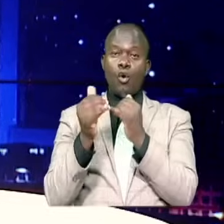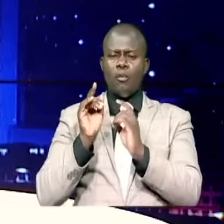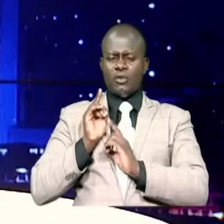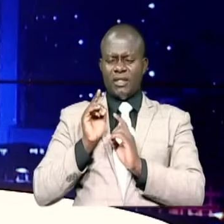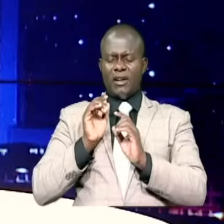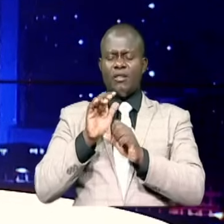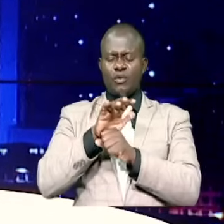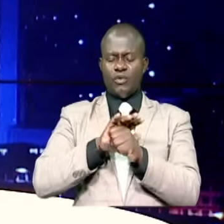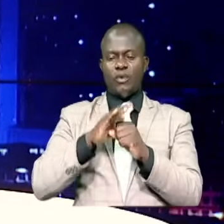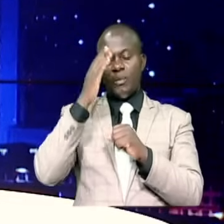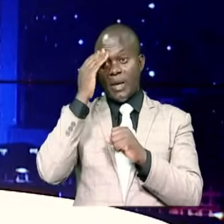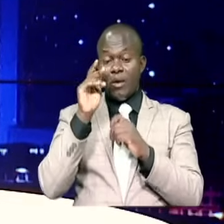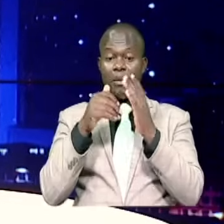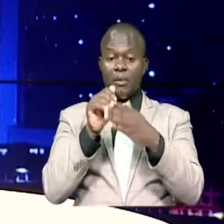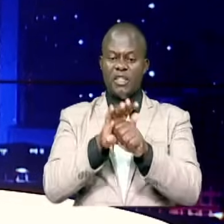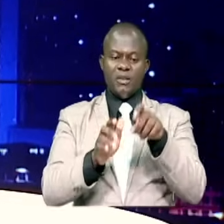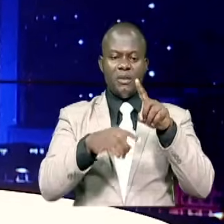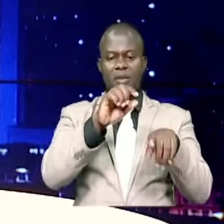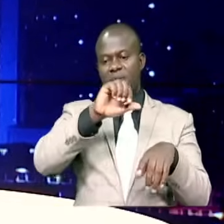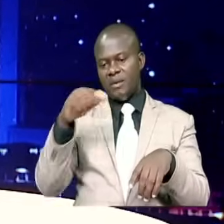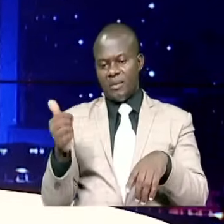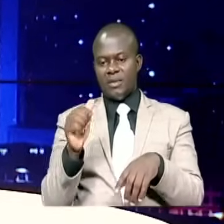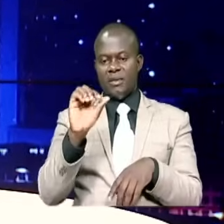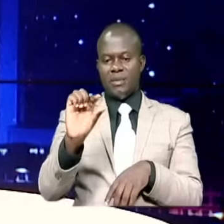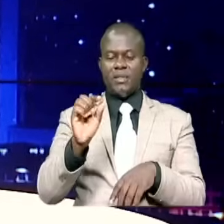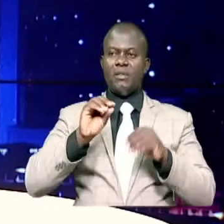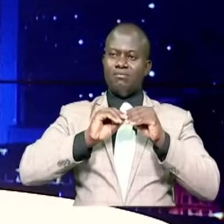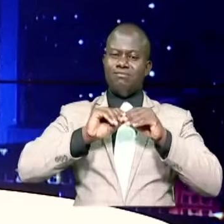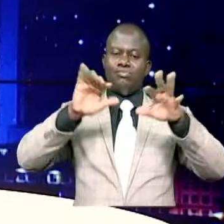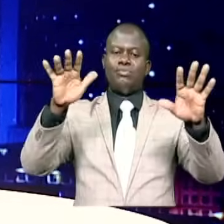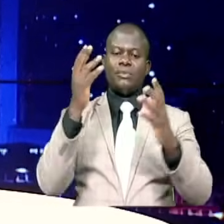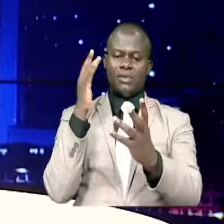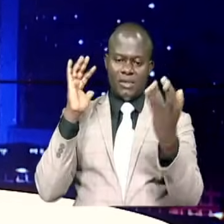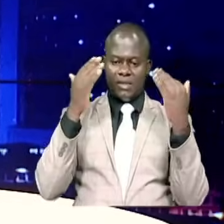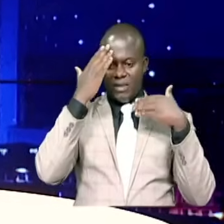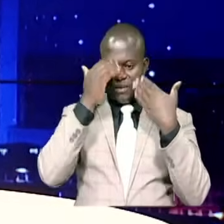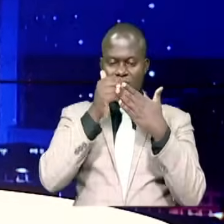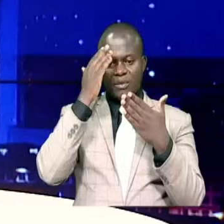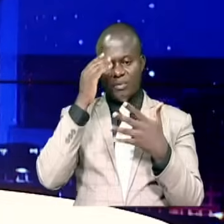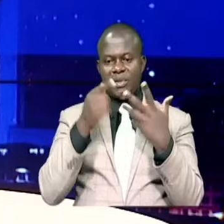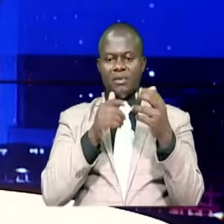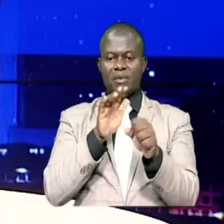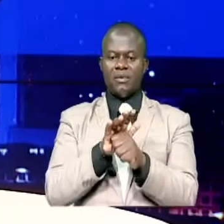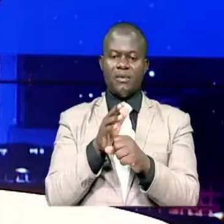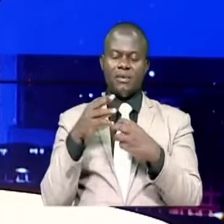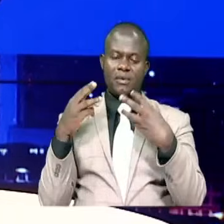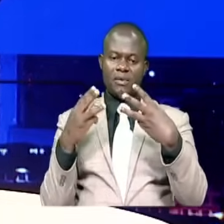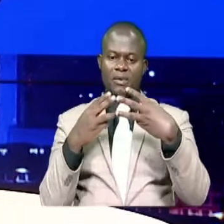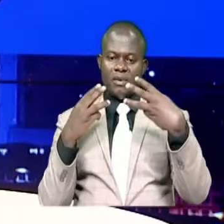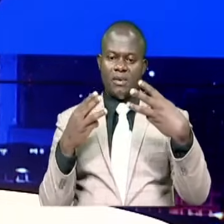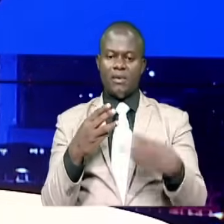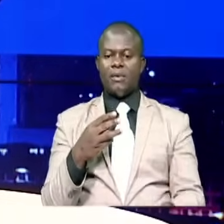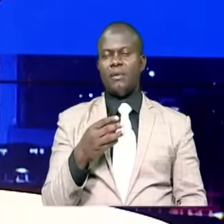iyi ntara, byinshi byishwe ibindi bike bigatatanira mu mashyamba. Kugira ngo tumenye byinshi kuri uru rugamba, mugenzi